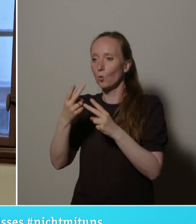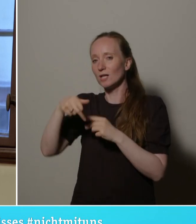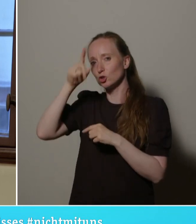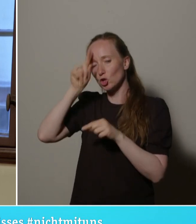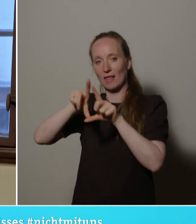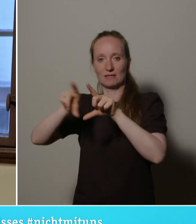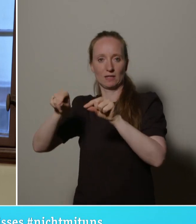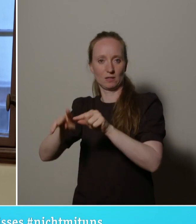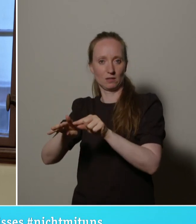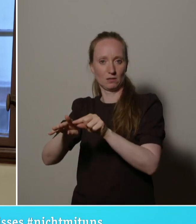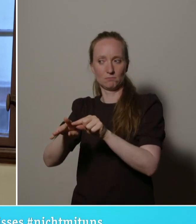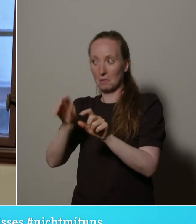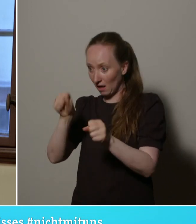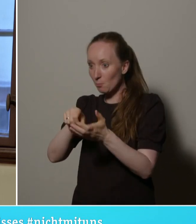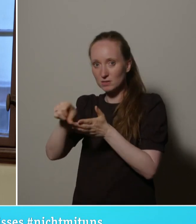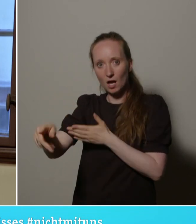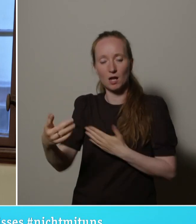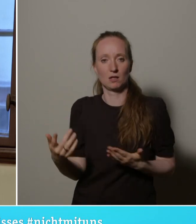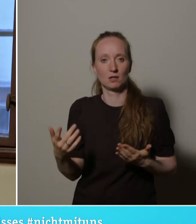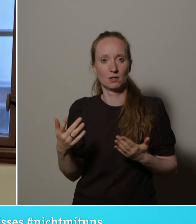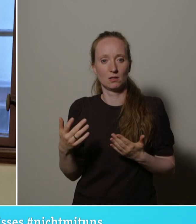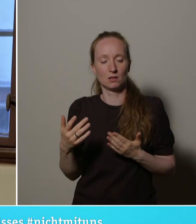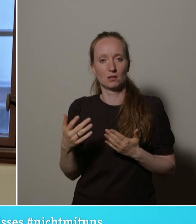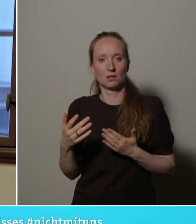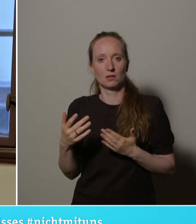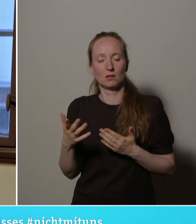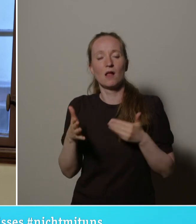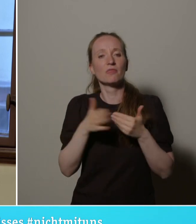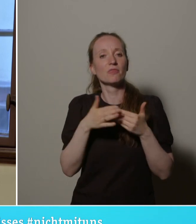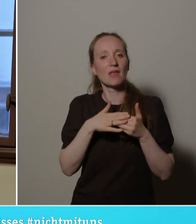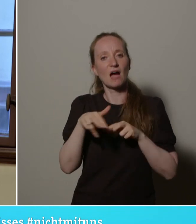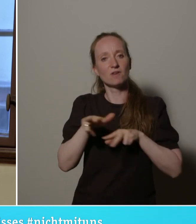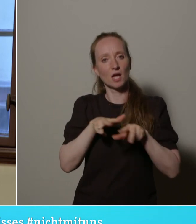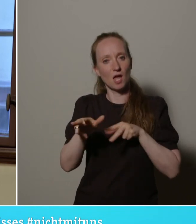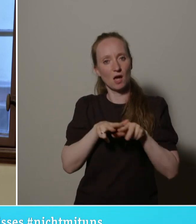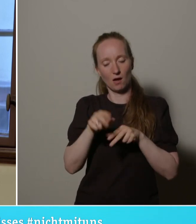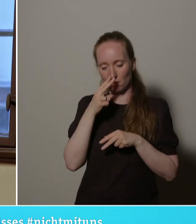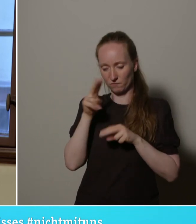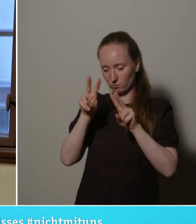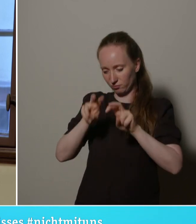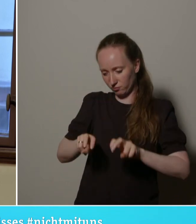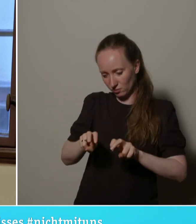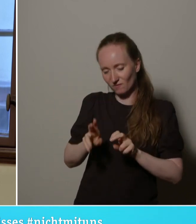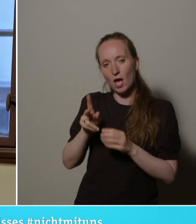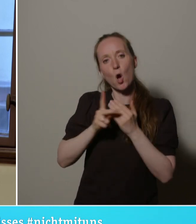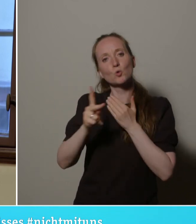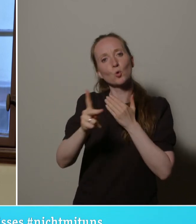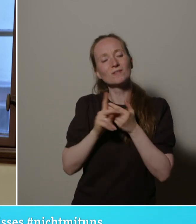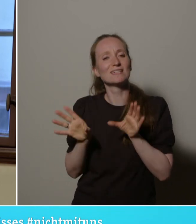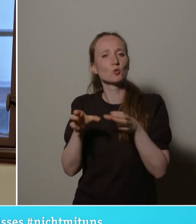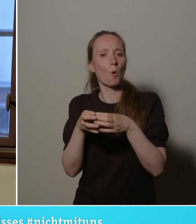sehr kleine Kundengruppe aus Sicht des Nahverkehrs, über die wir hier reden. Wir reden über